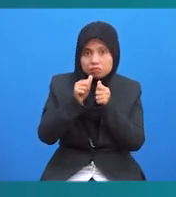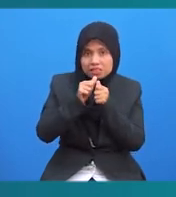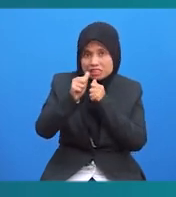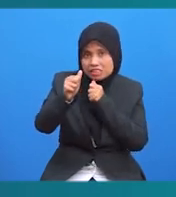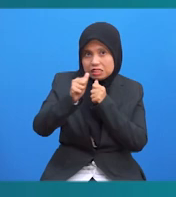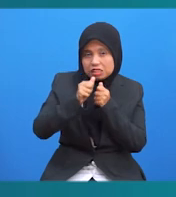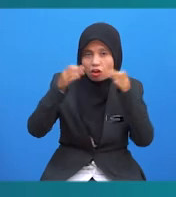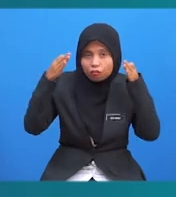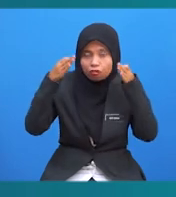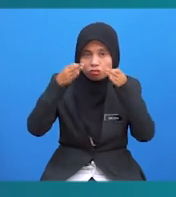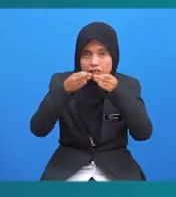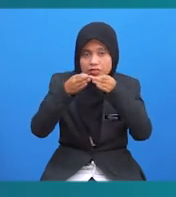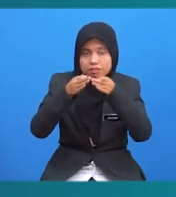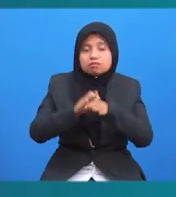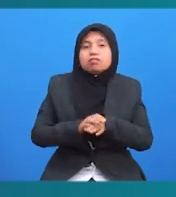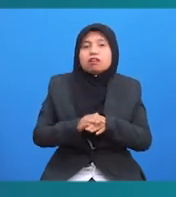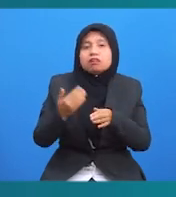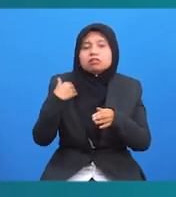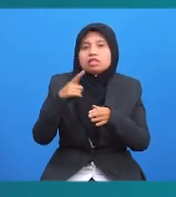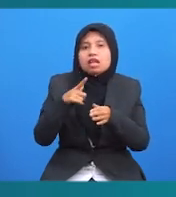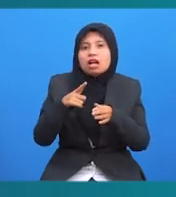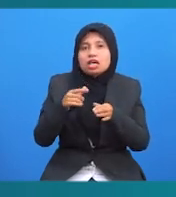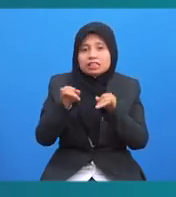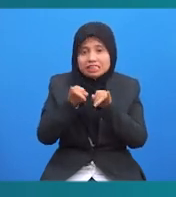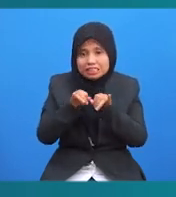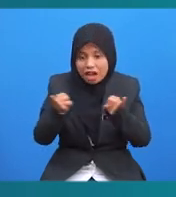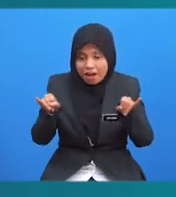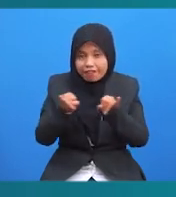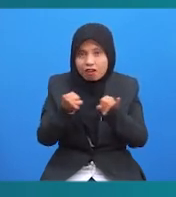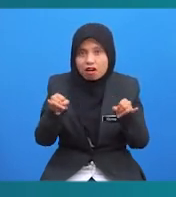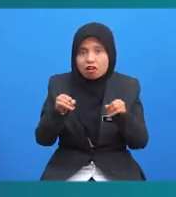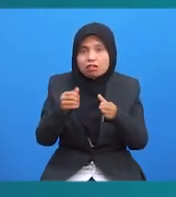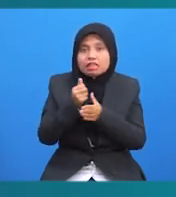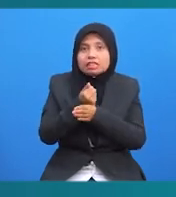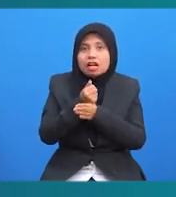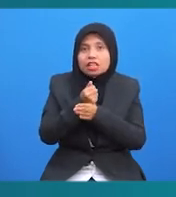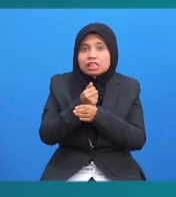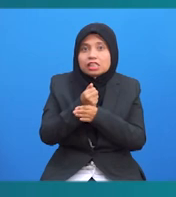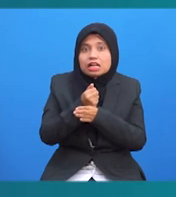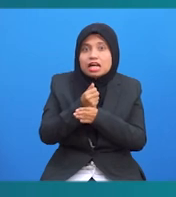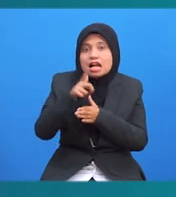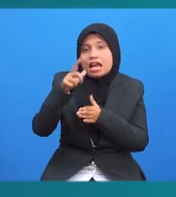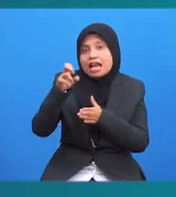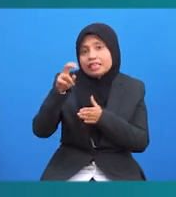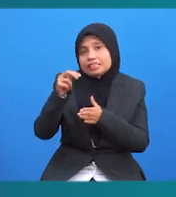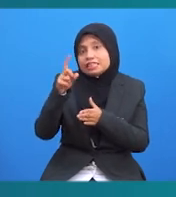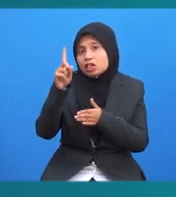dapat lihat jarak fokal adalah jarak di antara kaca lensa yang pertama di dalam lensa dengan